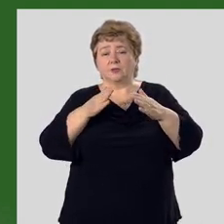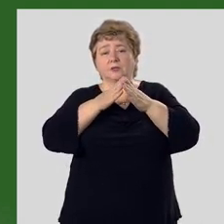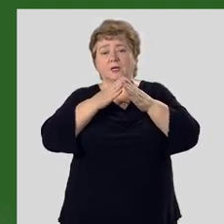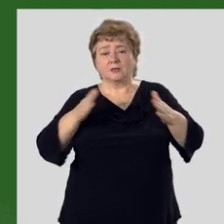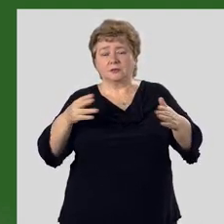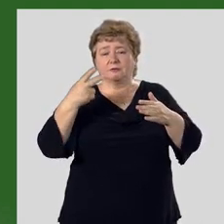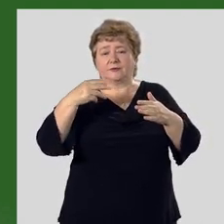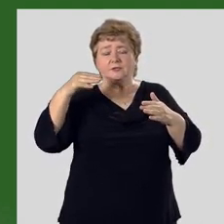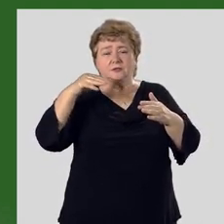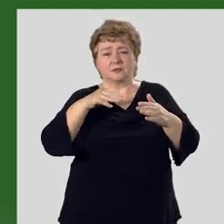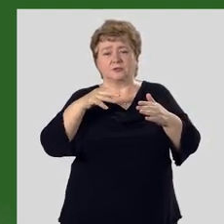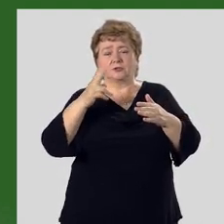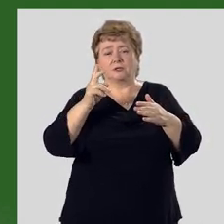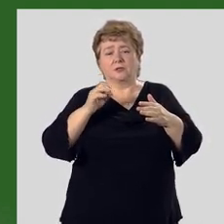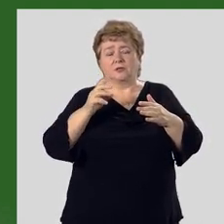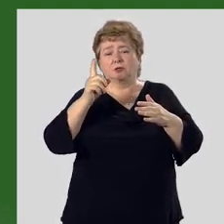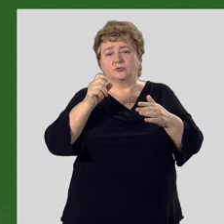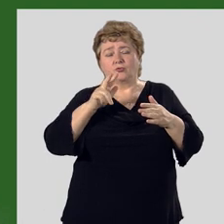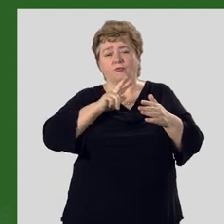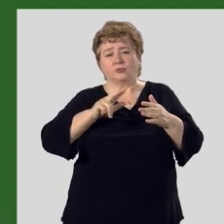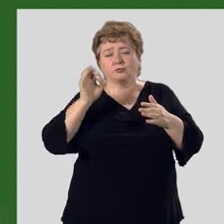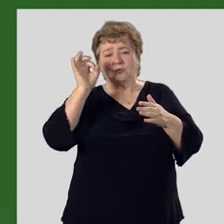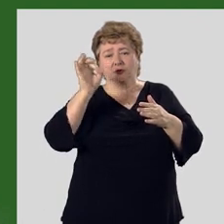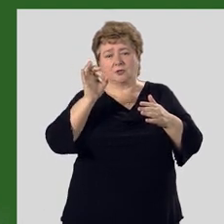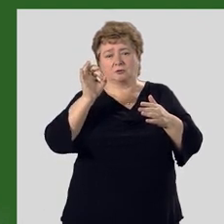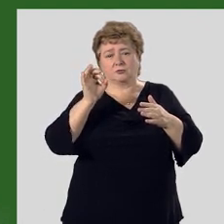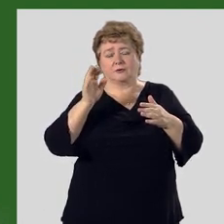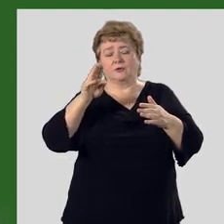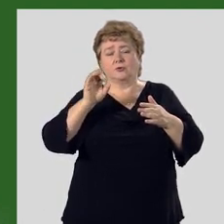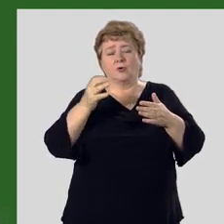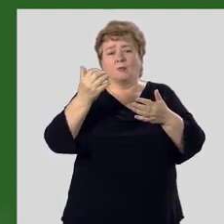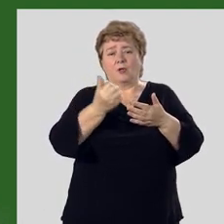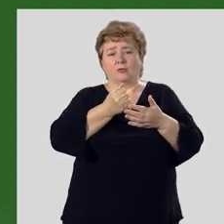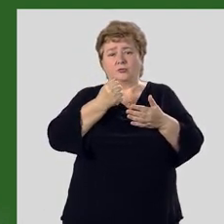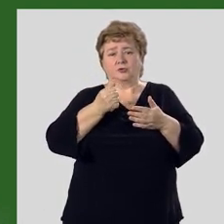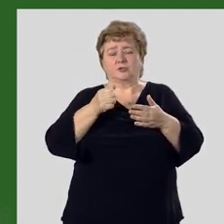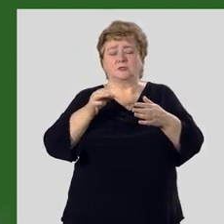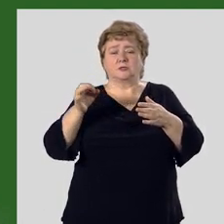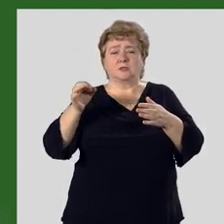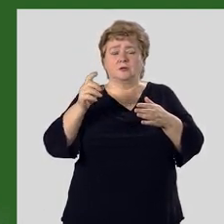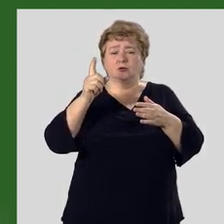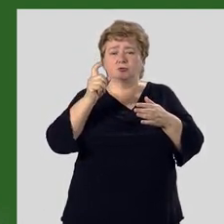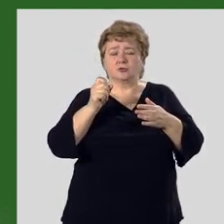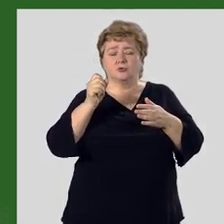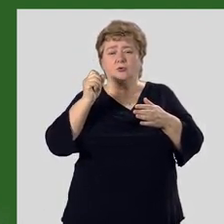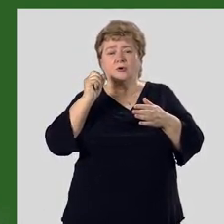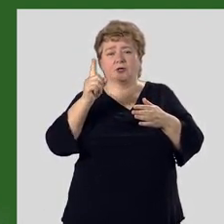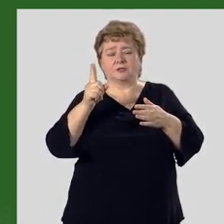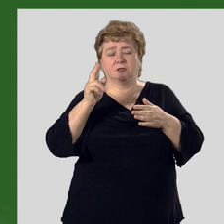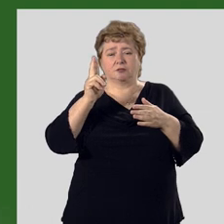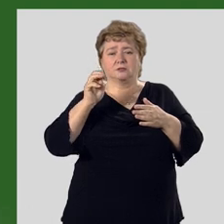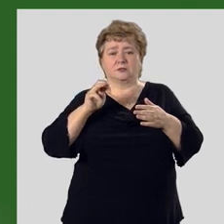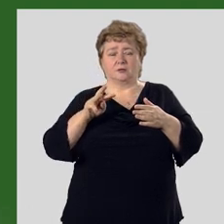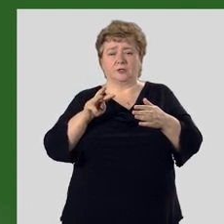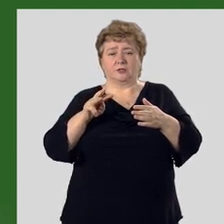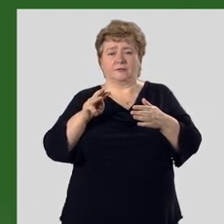разделим 20 тысяч километров на 180 градусов, то получится округленно 111